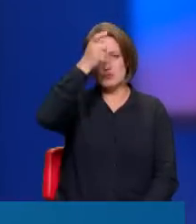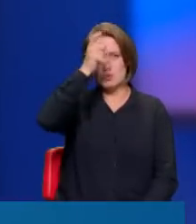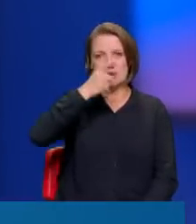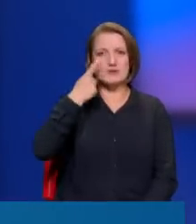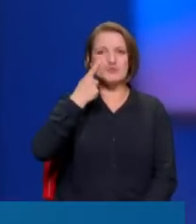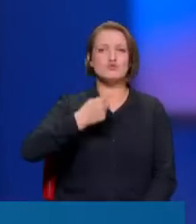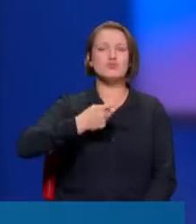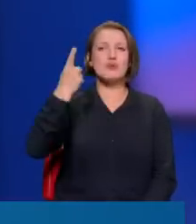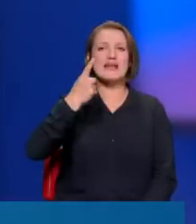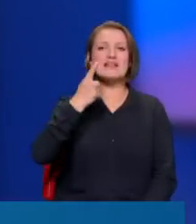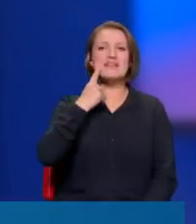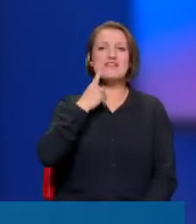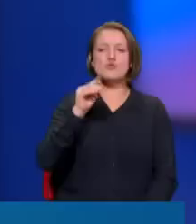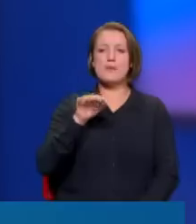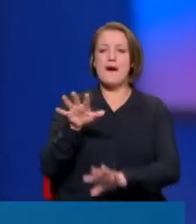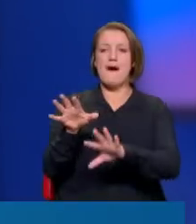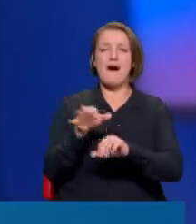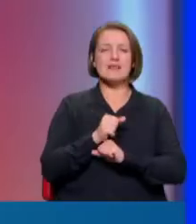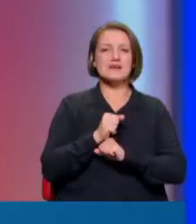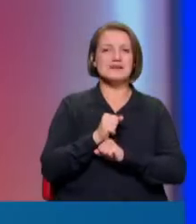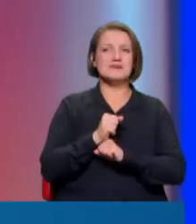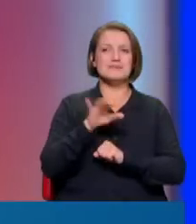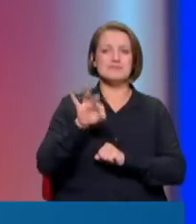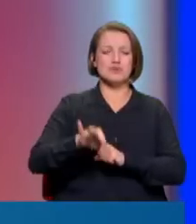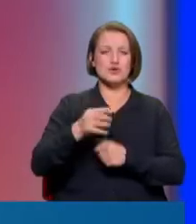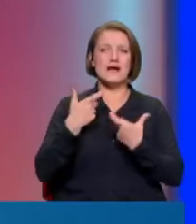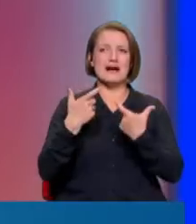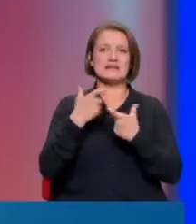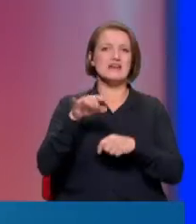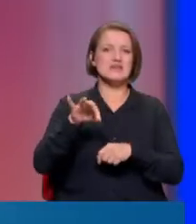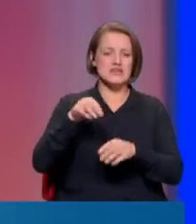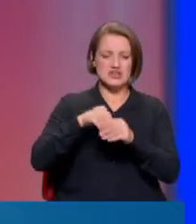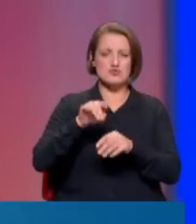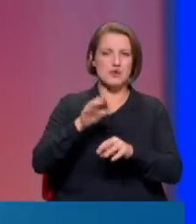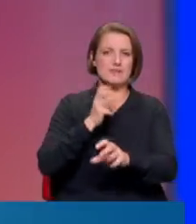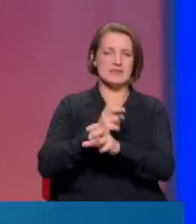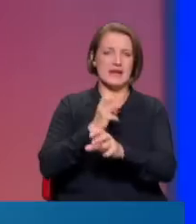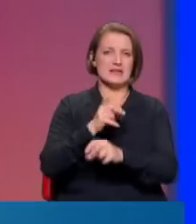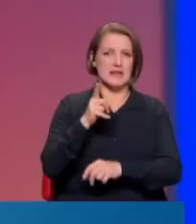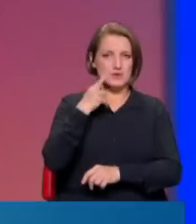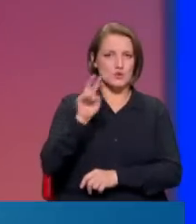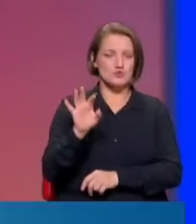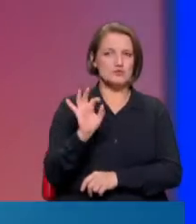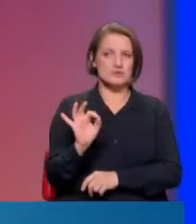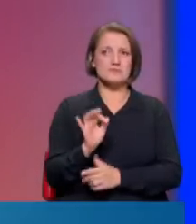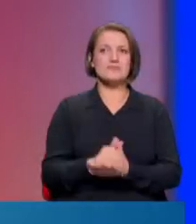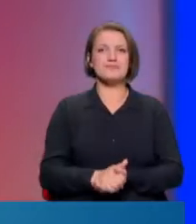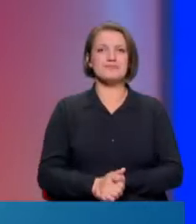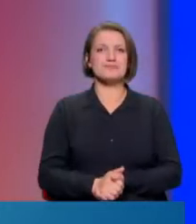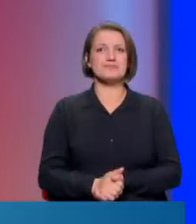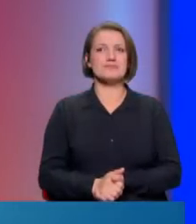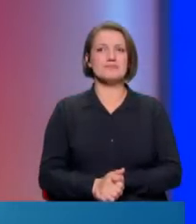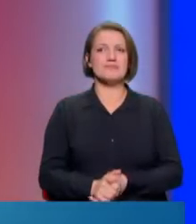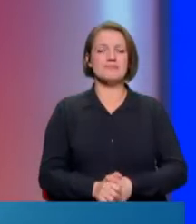kattı muhteşem bir başarıdır bugün ama siz Hatay için risk görüyorsunuz değil mi bu süreci Hatay için riskli gördü